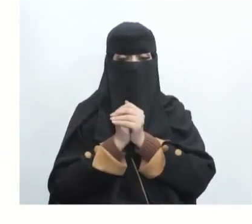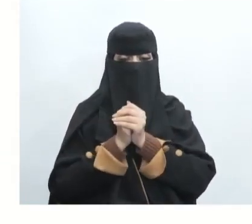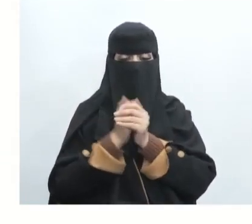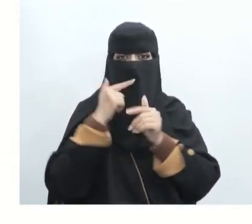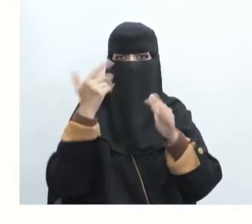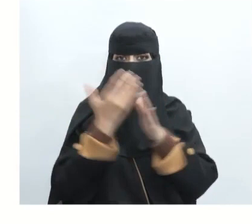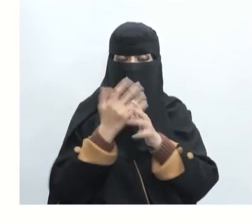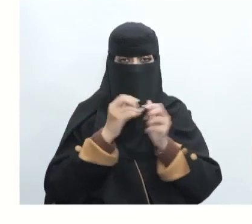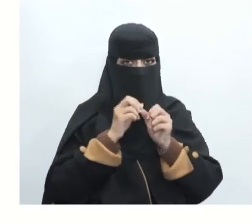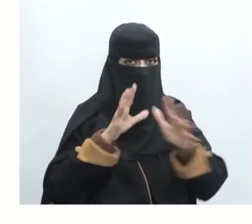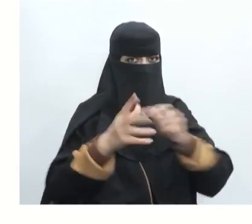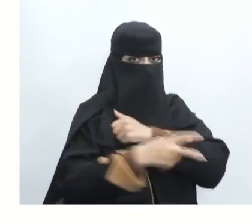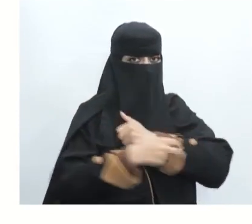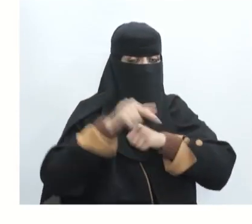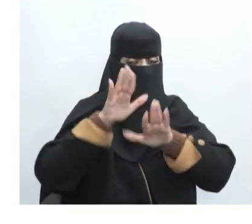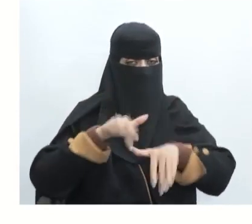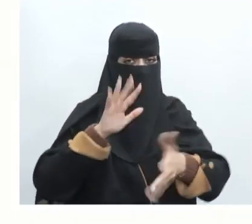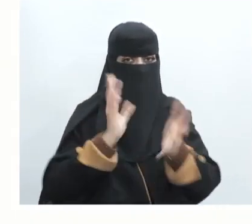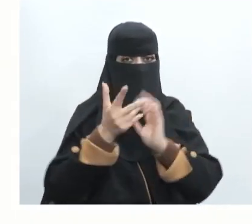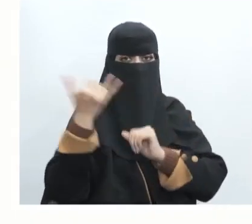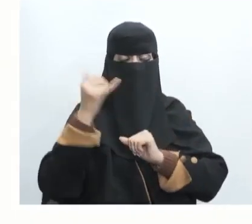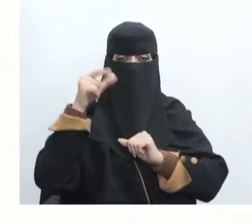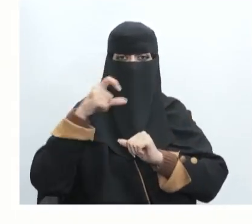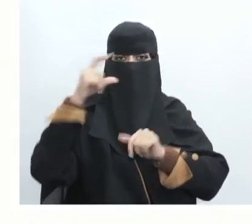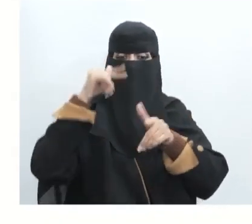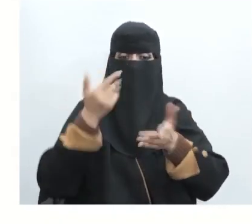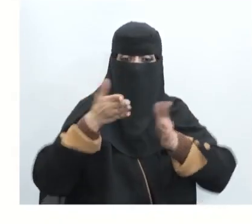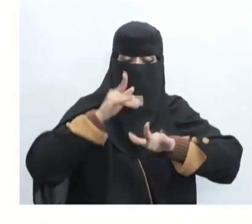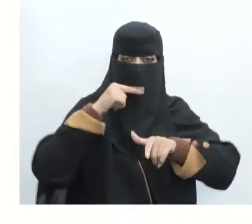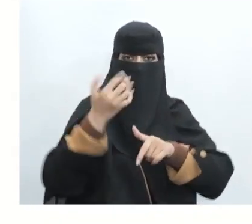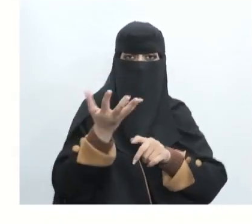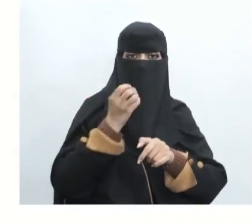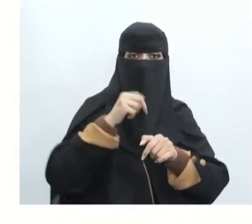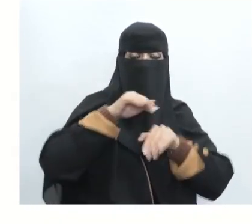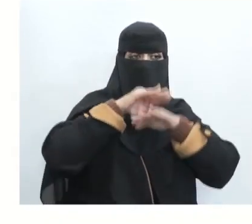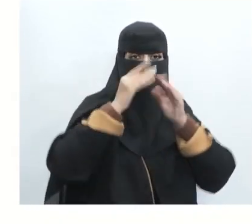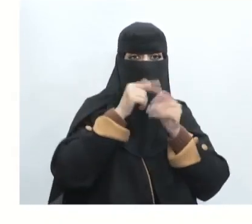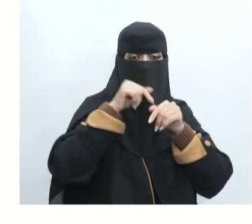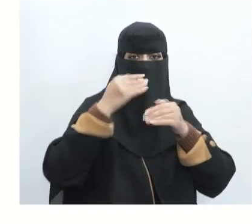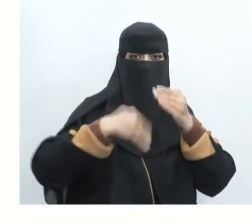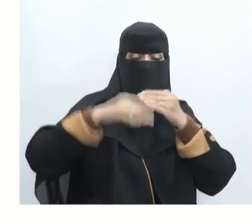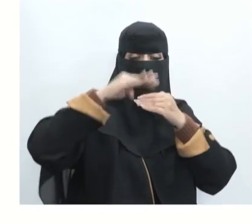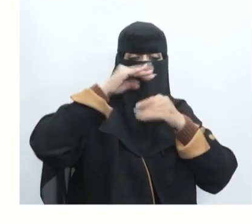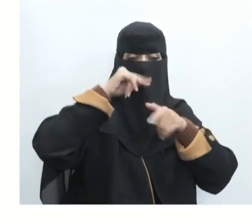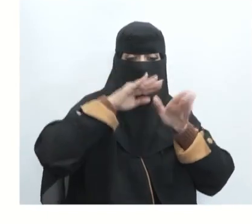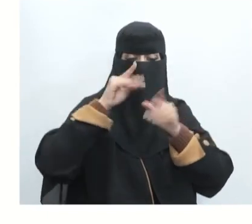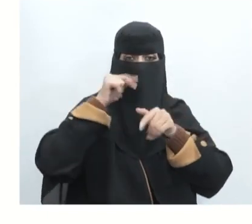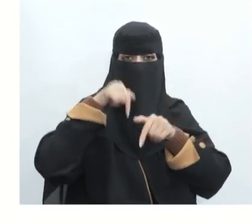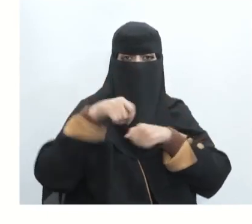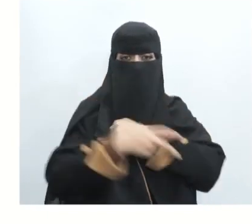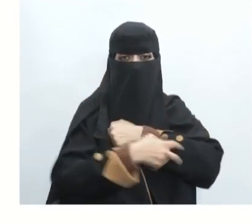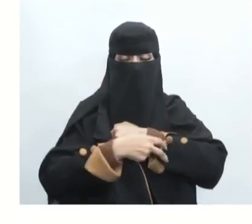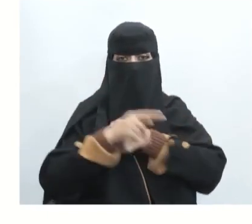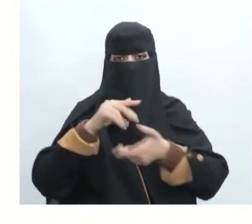اسباب انتشار الفقر في العالم العربي والاسلامي ايضا النتائج التي تترتب من